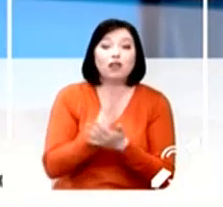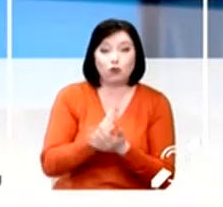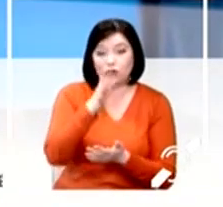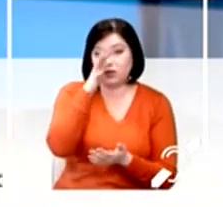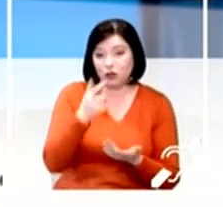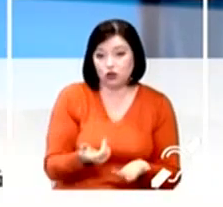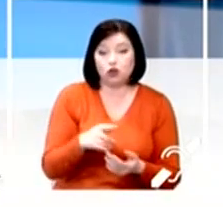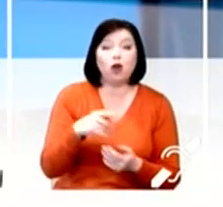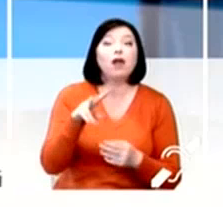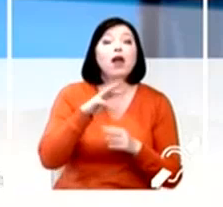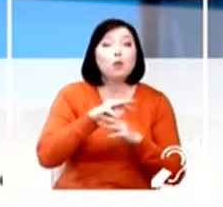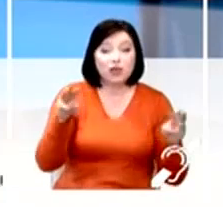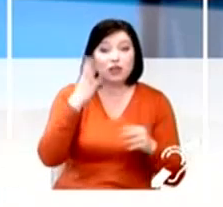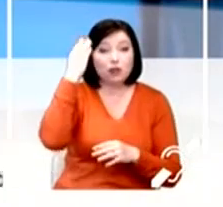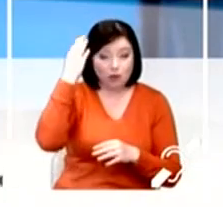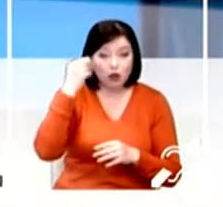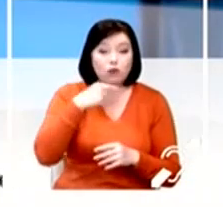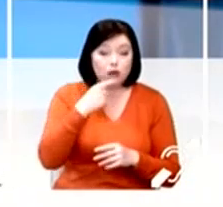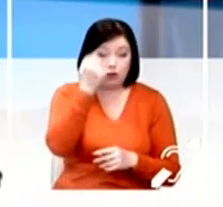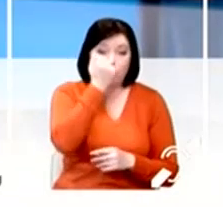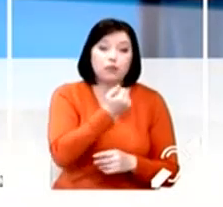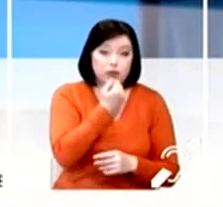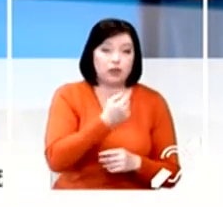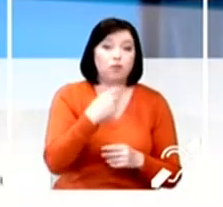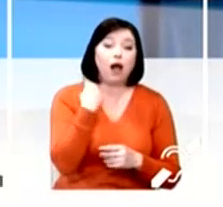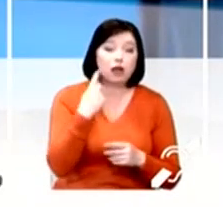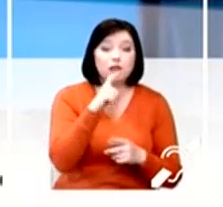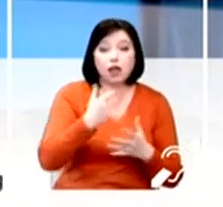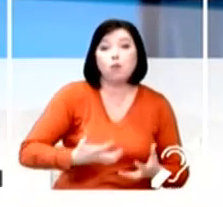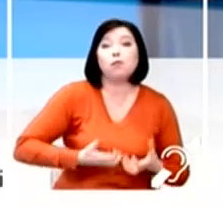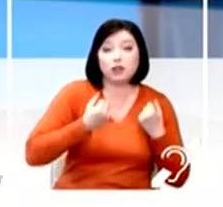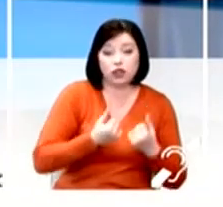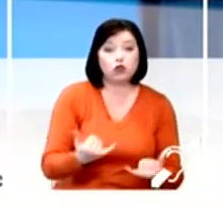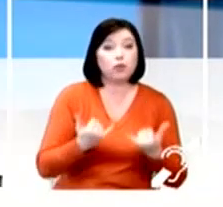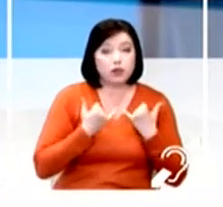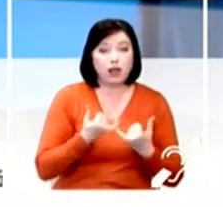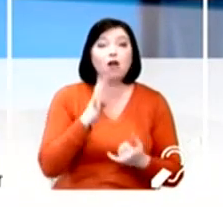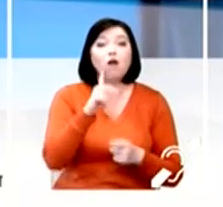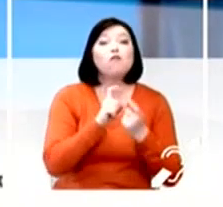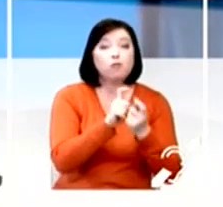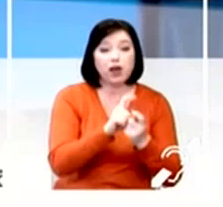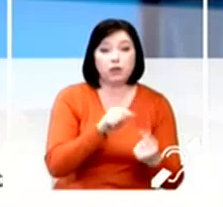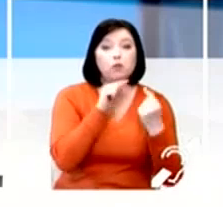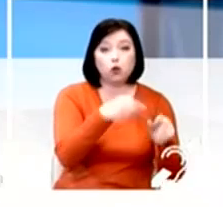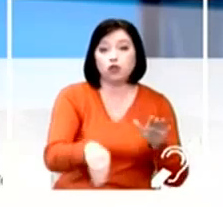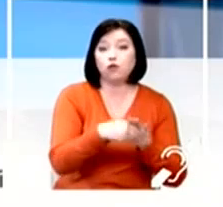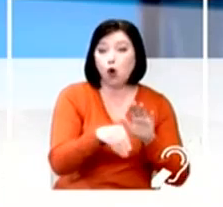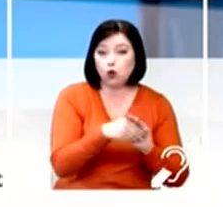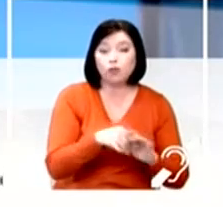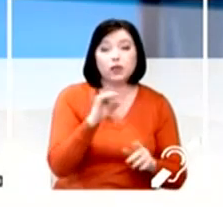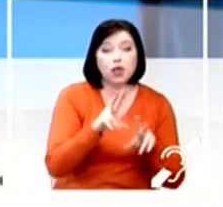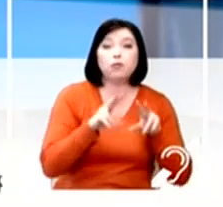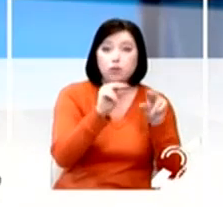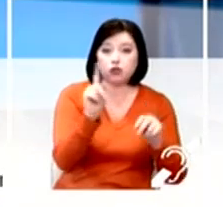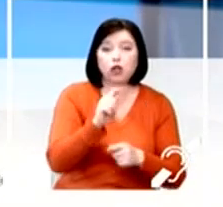Chișinău. Omologul său, Nicu Popescu, a mulțumit Londrei pentru sprijinul acordat, în special în lupta împotriva corupției, și a dat